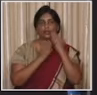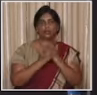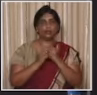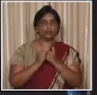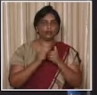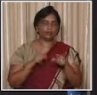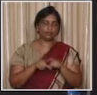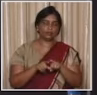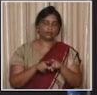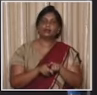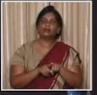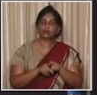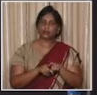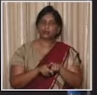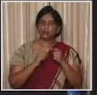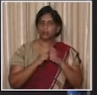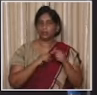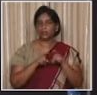හියුමන් ඉමුනියෝ ග්ලොබුලින්